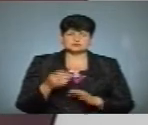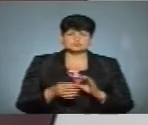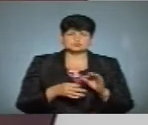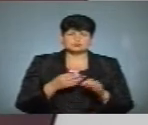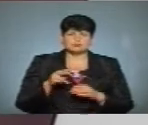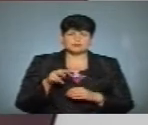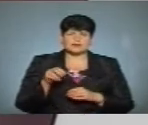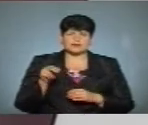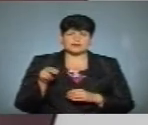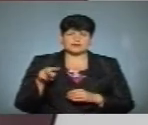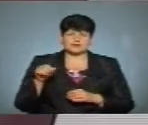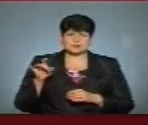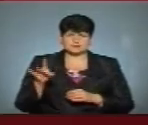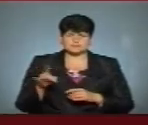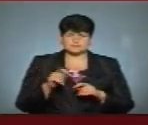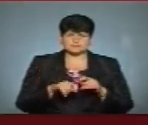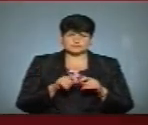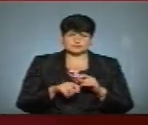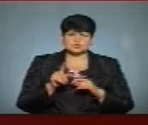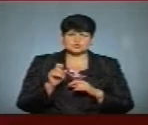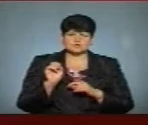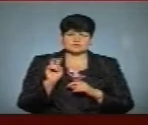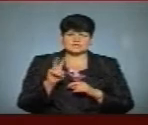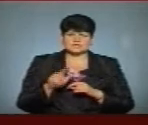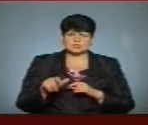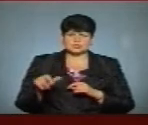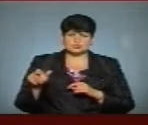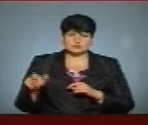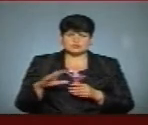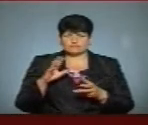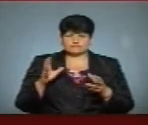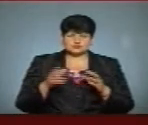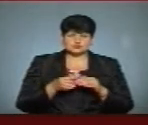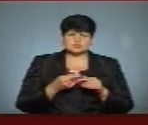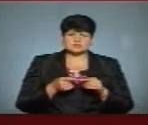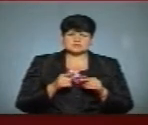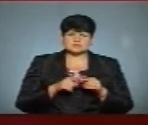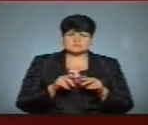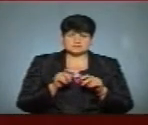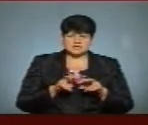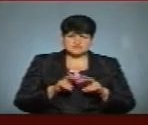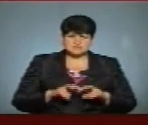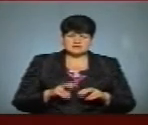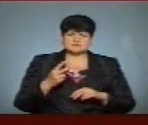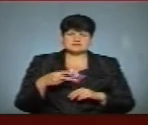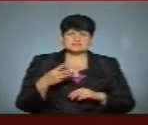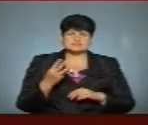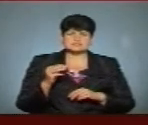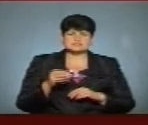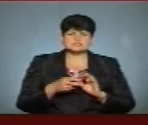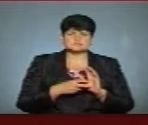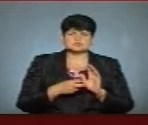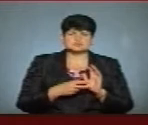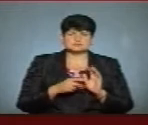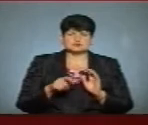методом полімеразно-ланцюгової реакції протестували 112 людей. Всього цим методом в області обстежили 23 707 осіб.